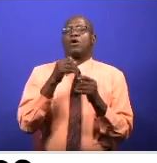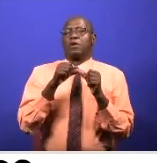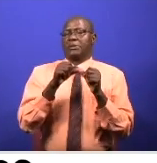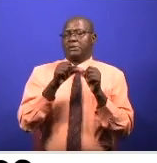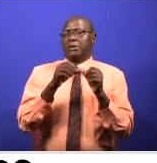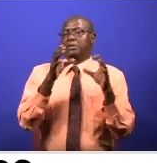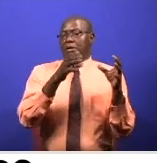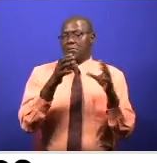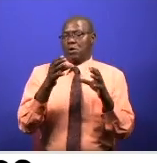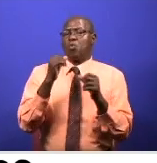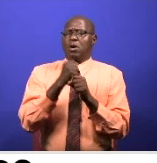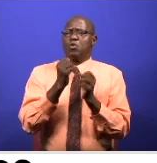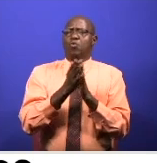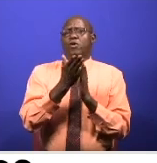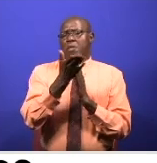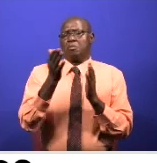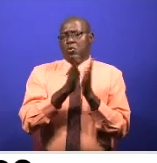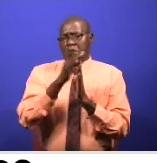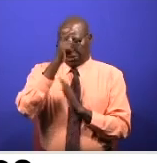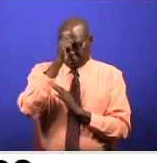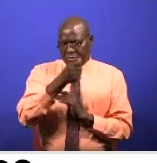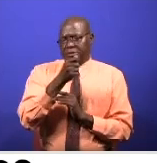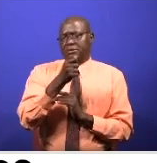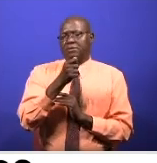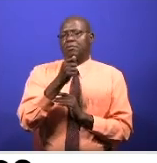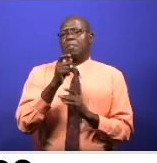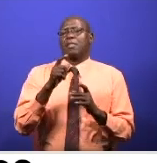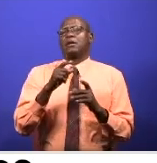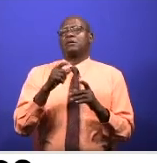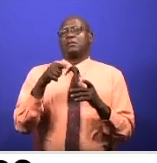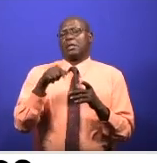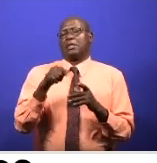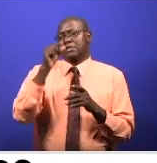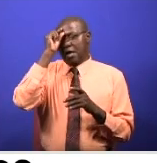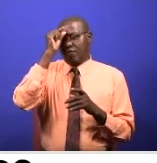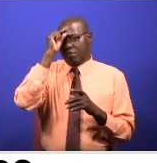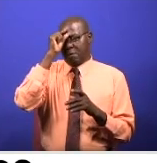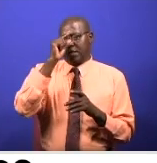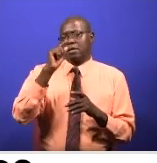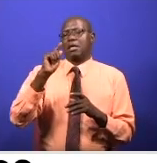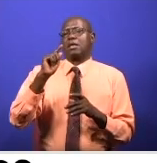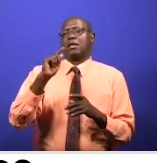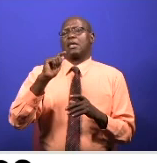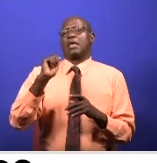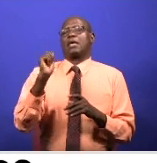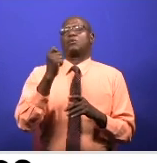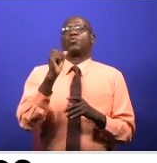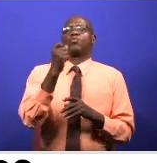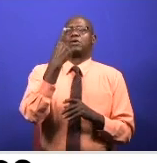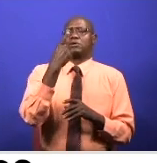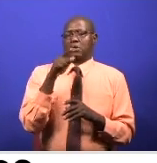zao. Tutafanya kazi nao kwa heshima, na bado serikali hii ni serikali ya Kenya Kwanza. Ni serikali ambayo